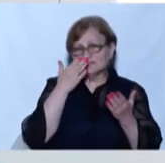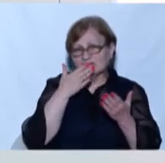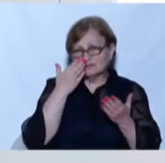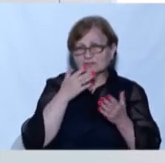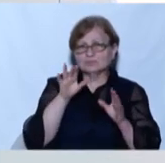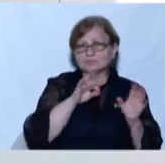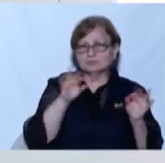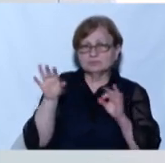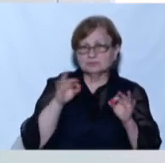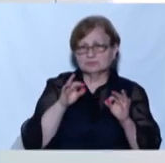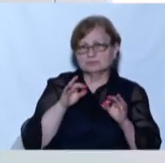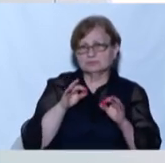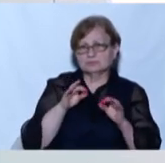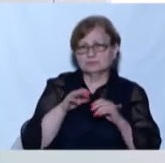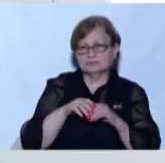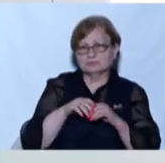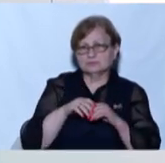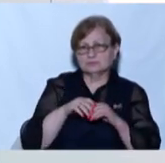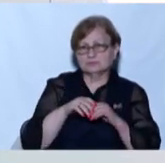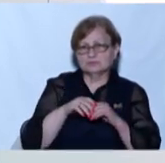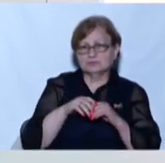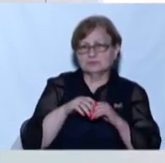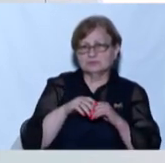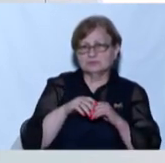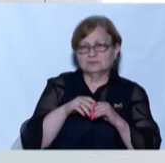რაღაცა და ესე ვთქვა მისი